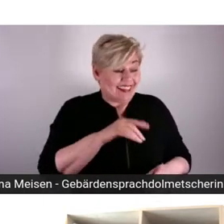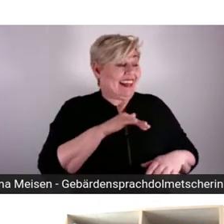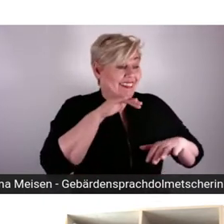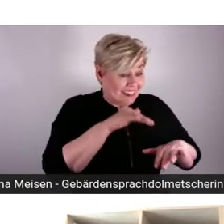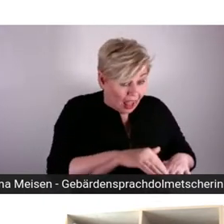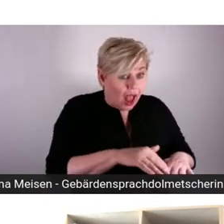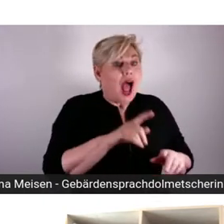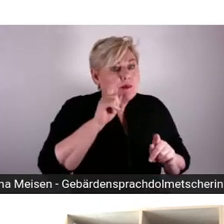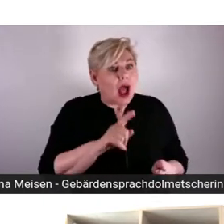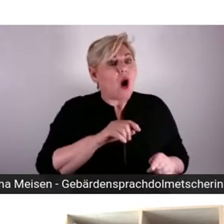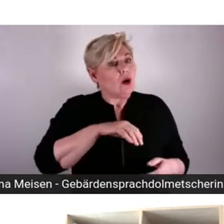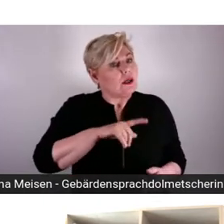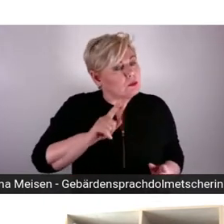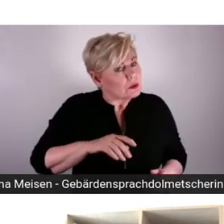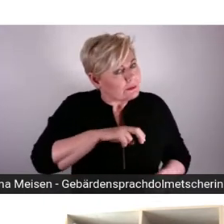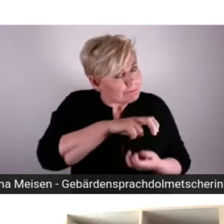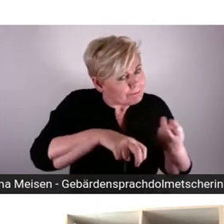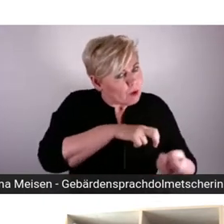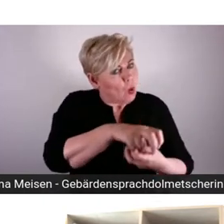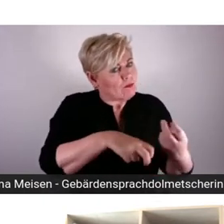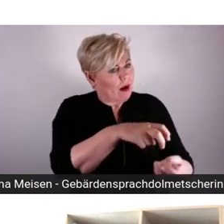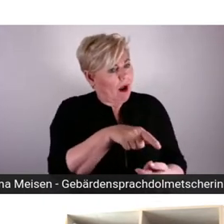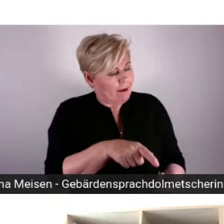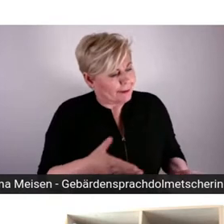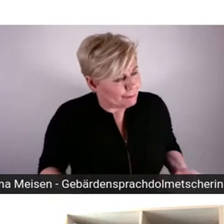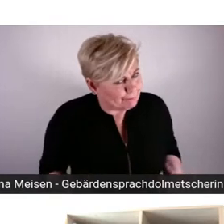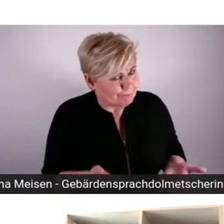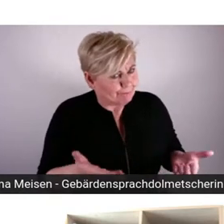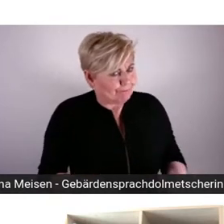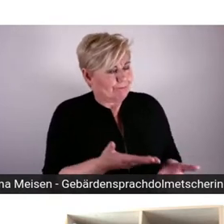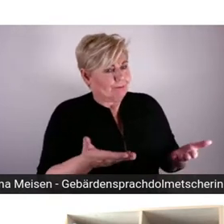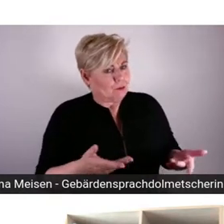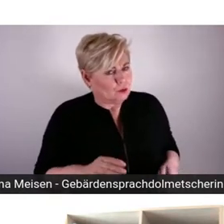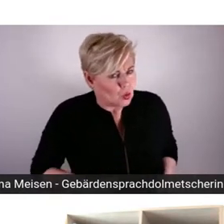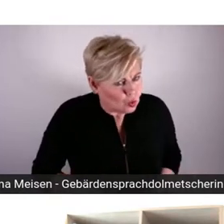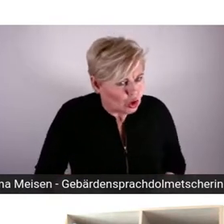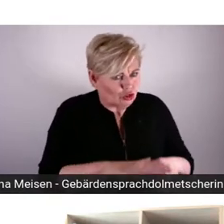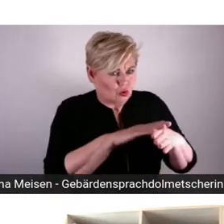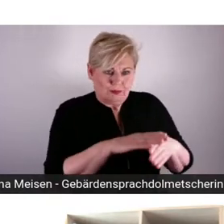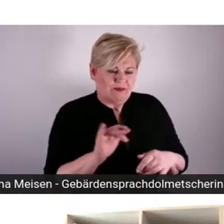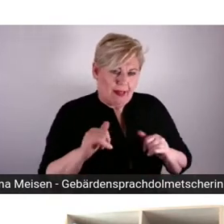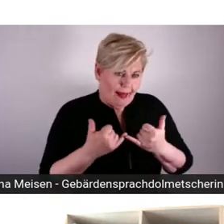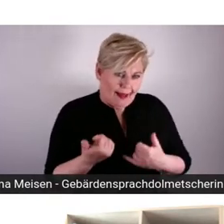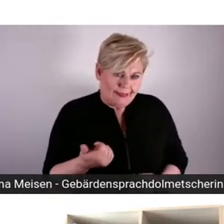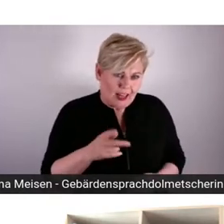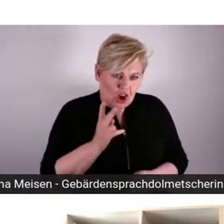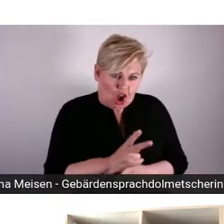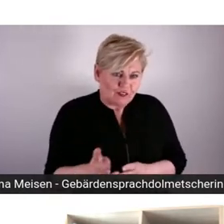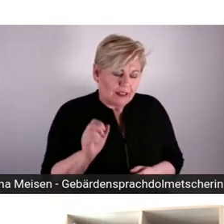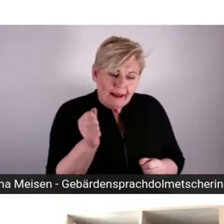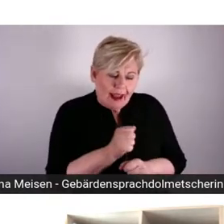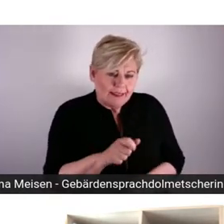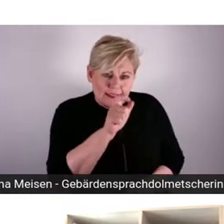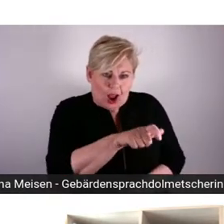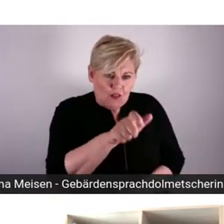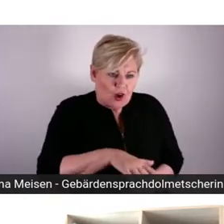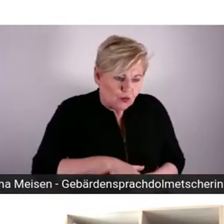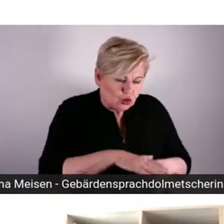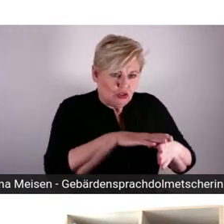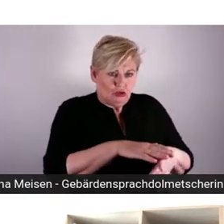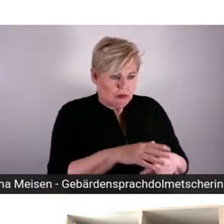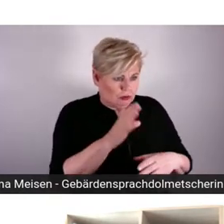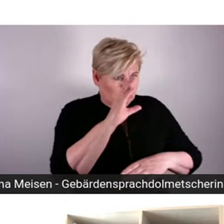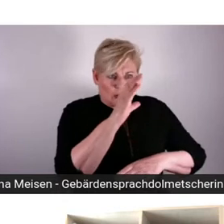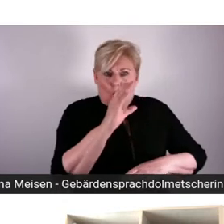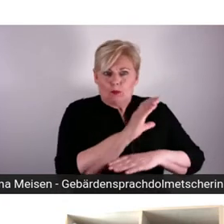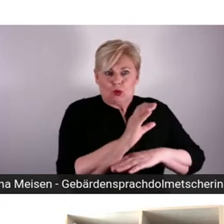im Umgang mit Endgeräten auch ertüchtigt und gestärkt werden, weil sie häufig nicht die Elternhäuser haben, die sie dabei unterstützen können, mit diesen Geräten umgehen zu können. Da habe